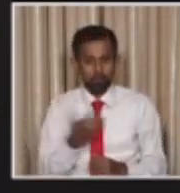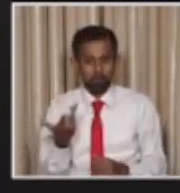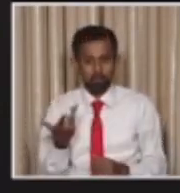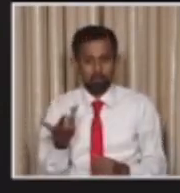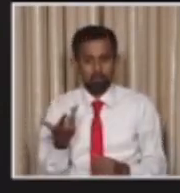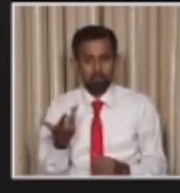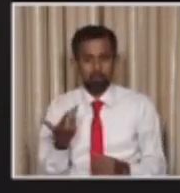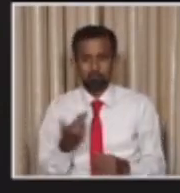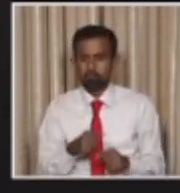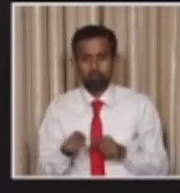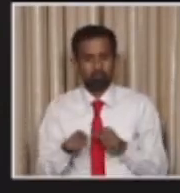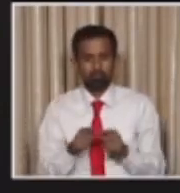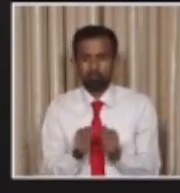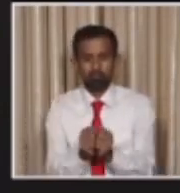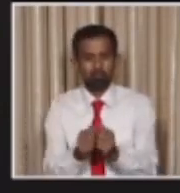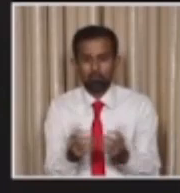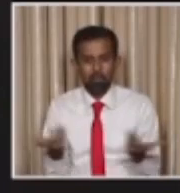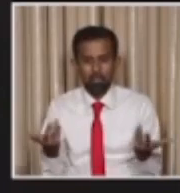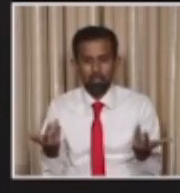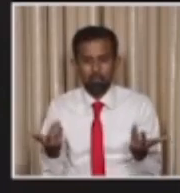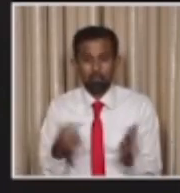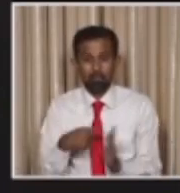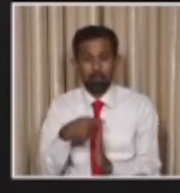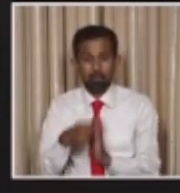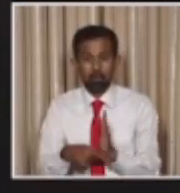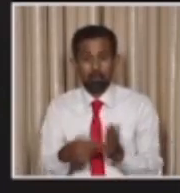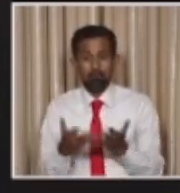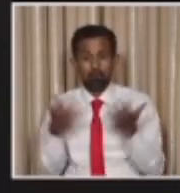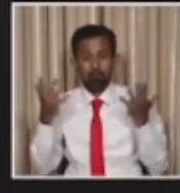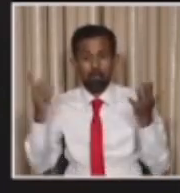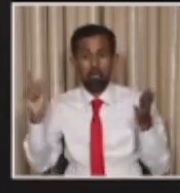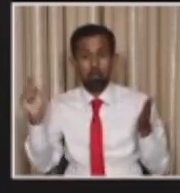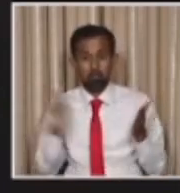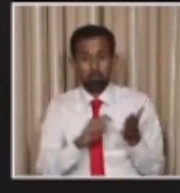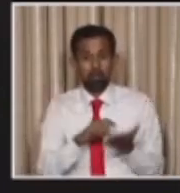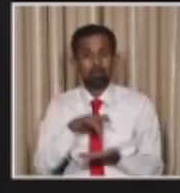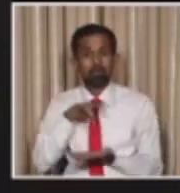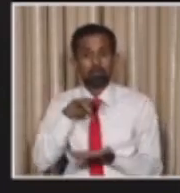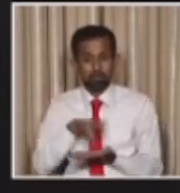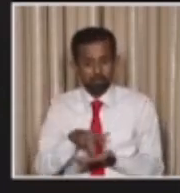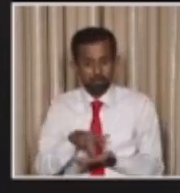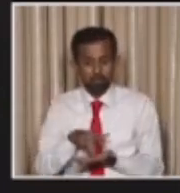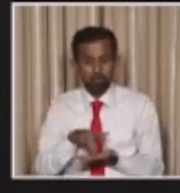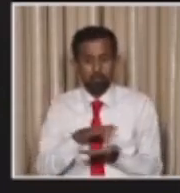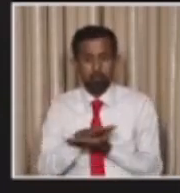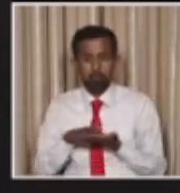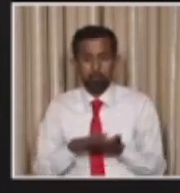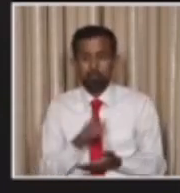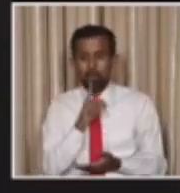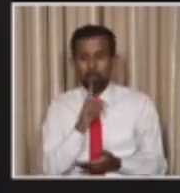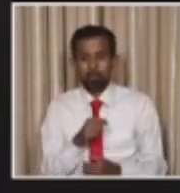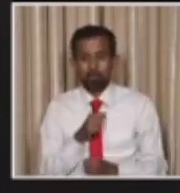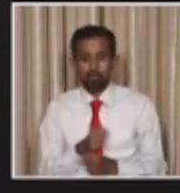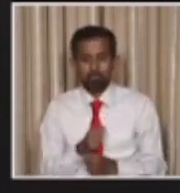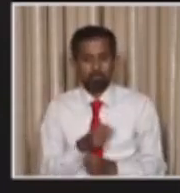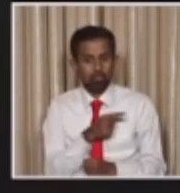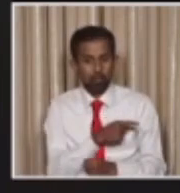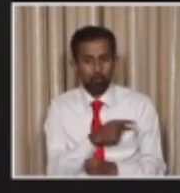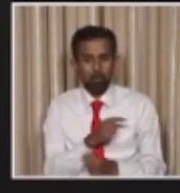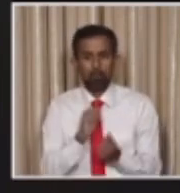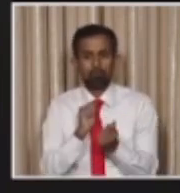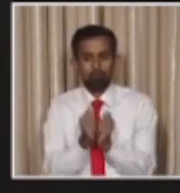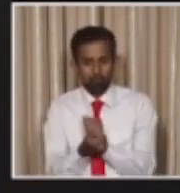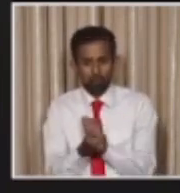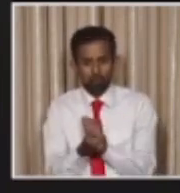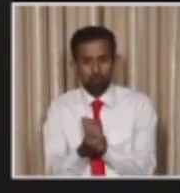එහෙම මේක කරන්න බෑ. මේක රටටම වැඩිම ආදායම ගන්න තියෙන ස්ථාන. ඉතින් ඒ නිසා අපි පැහැදිලිවම කියනවා රජයට මෙන්න මේවා වෙනස්